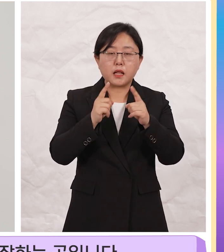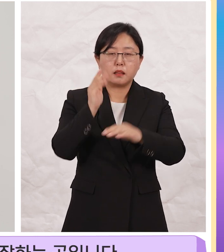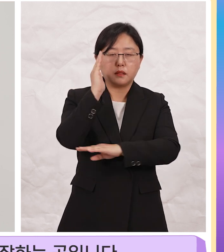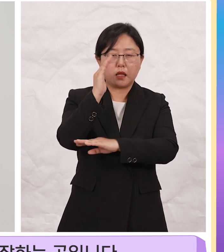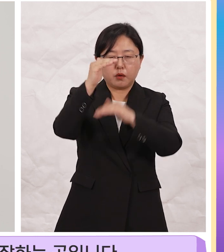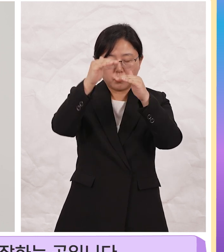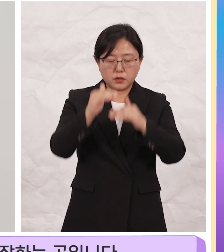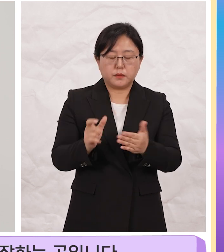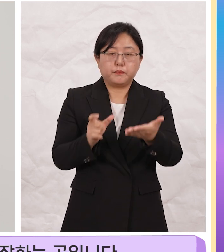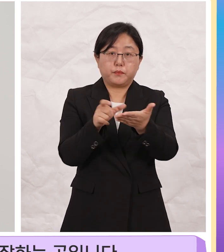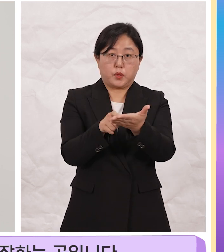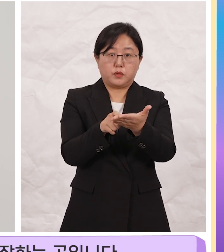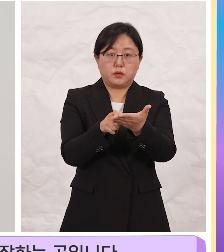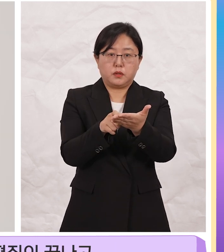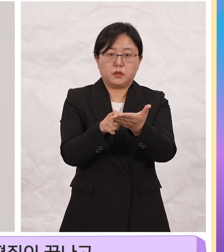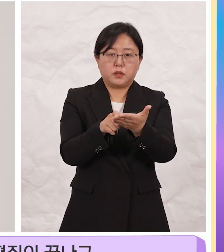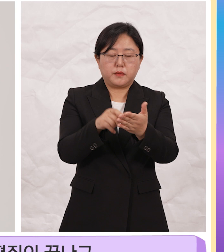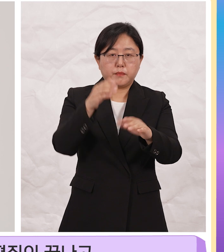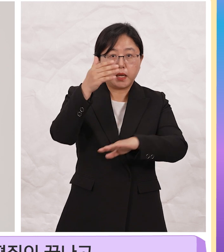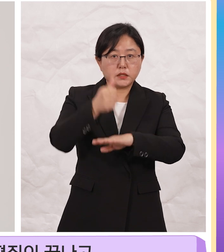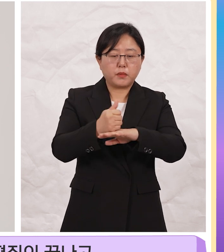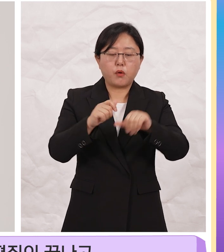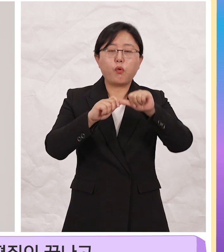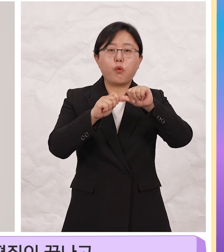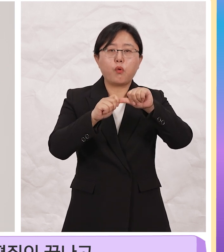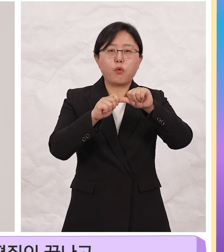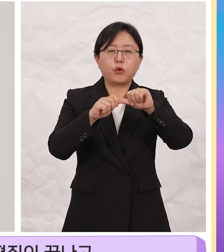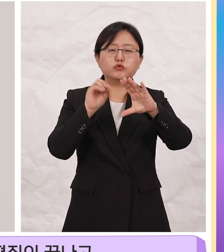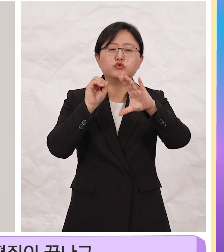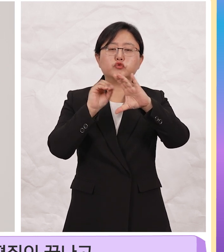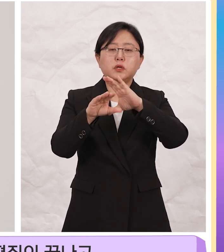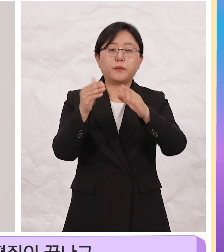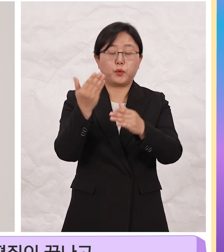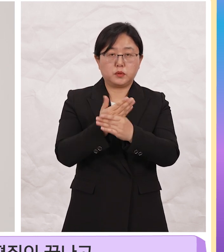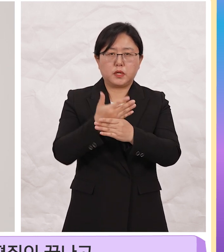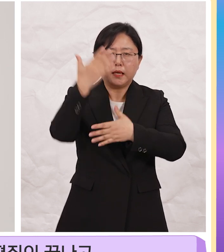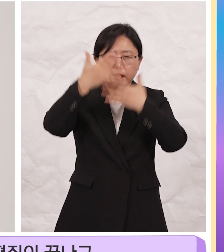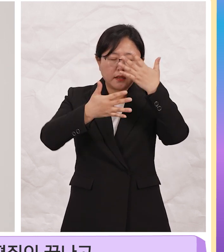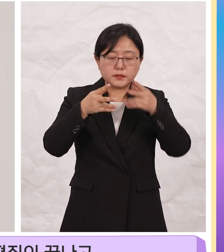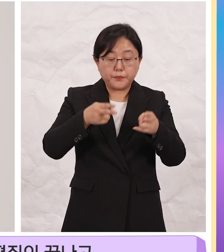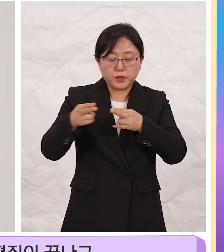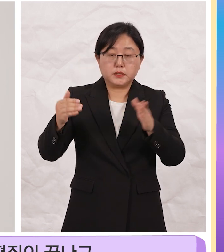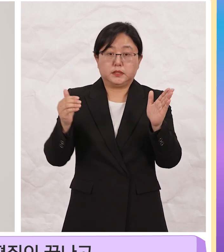녹음 파일들을 저장하는 곳입니다. 그리고 마지막 5. 출력